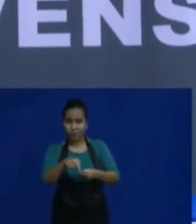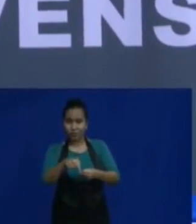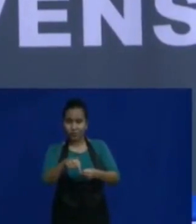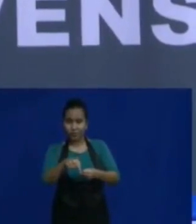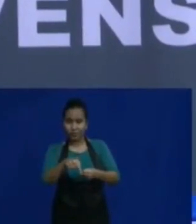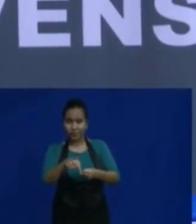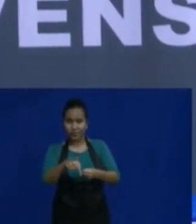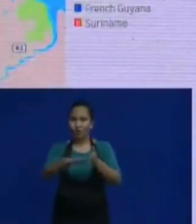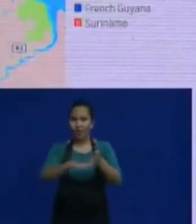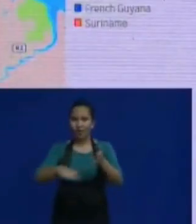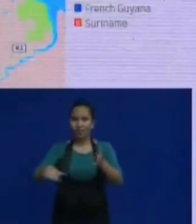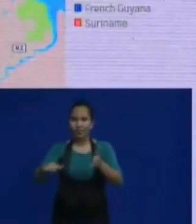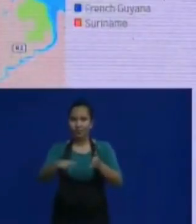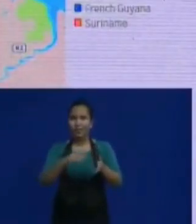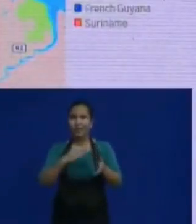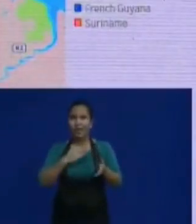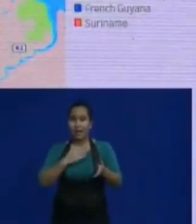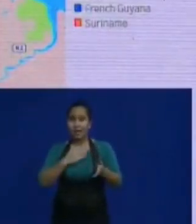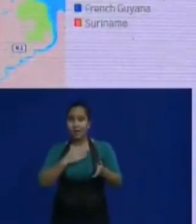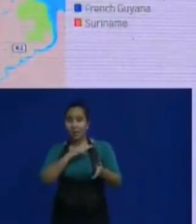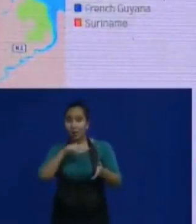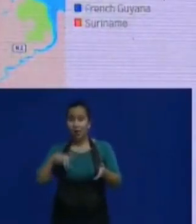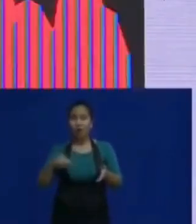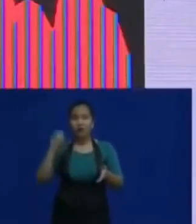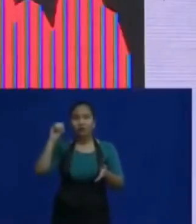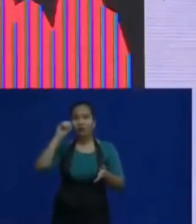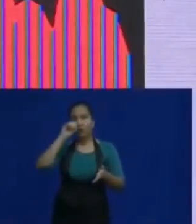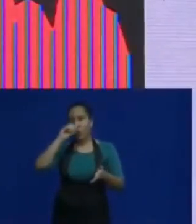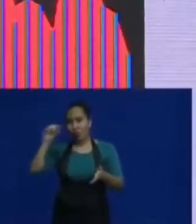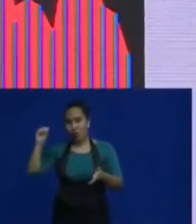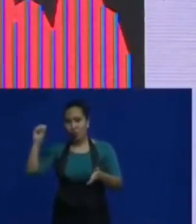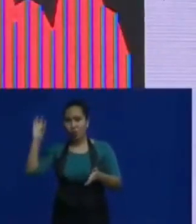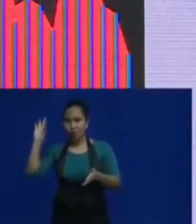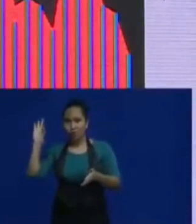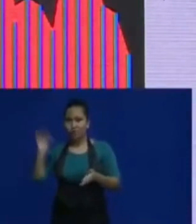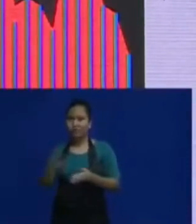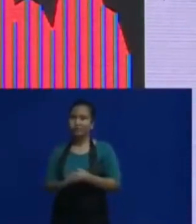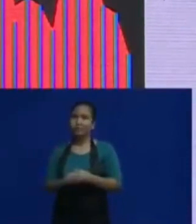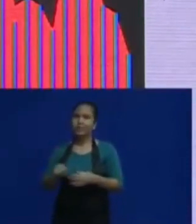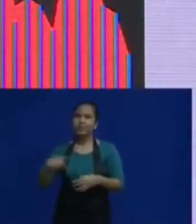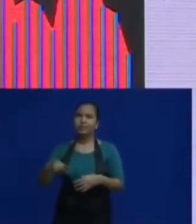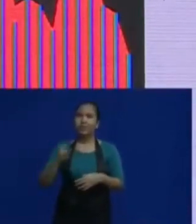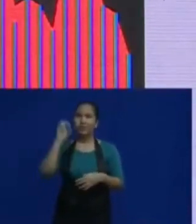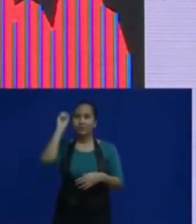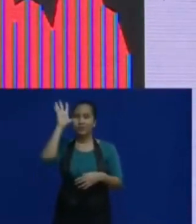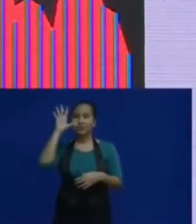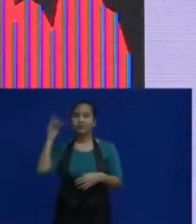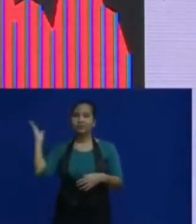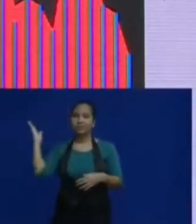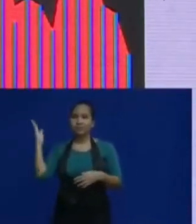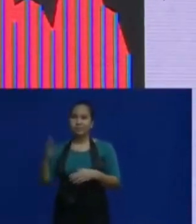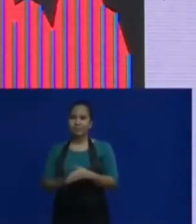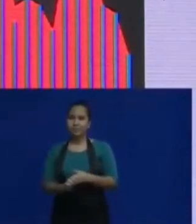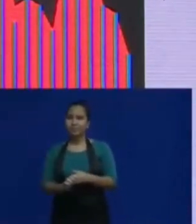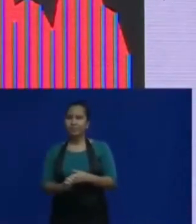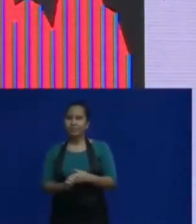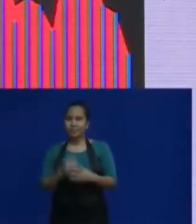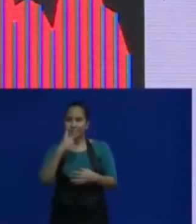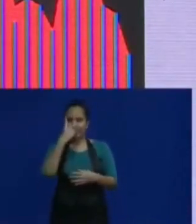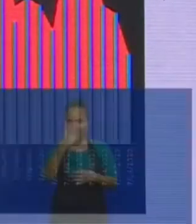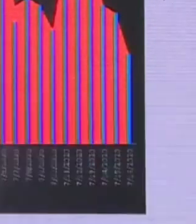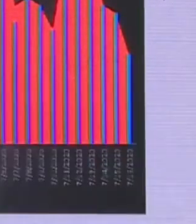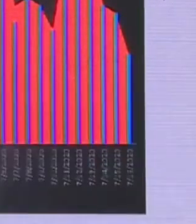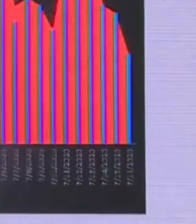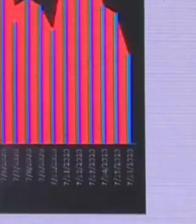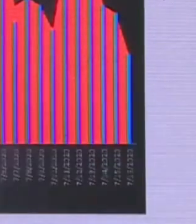toenemen zijn. Dit haalde ze gisteren aan tijdens de reguliere persconferentie van de overheid rond de COVID-crisis. Krishnaraj